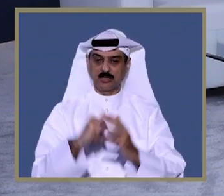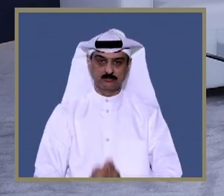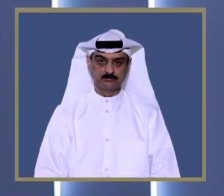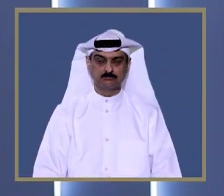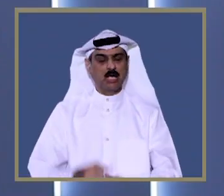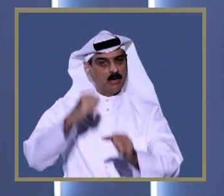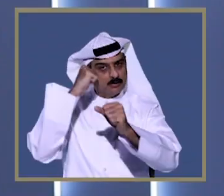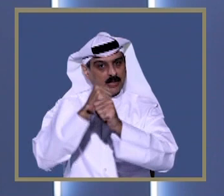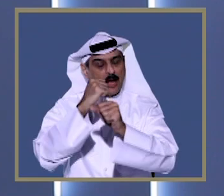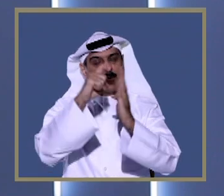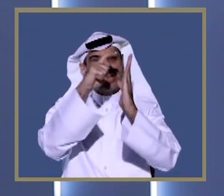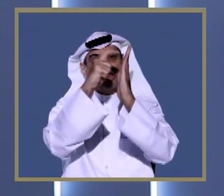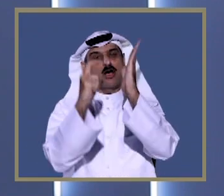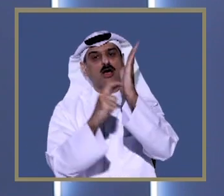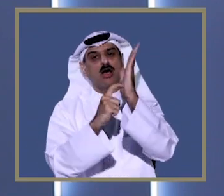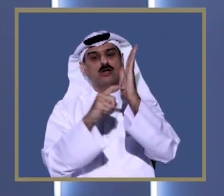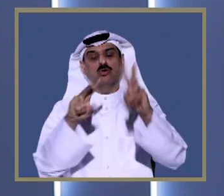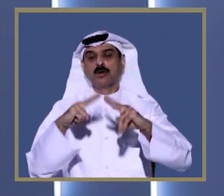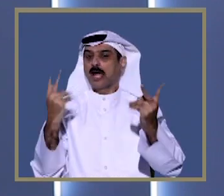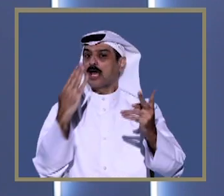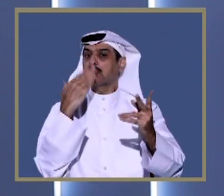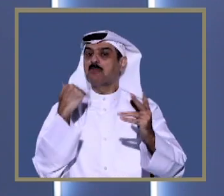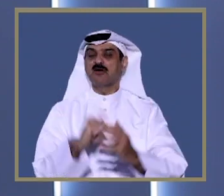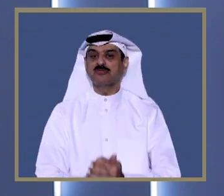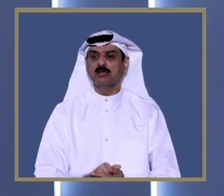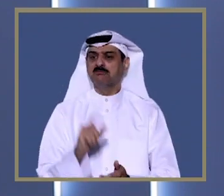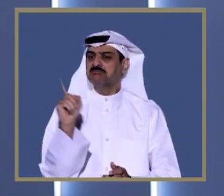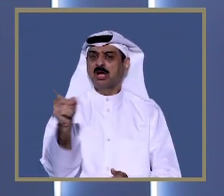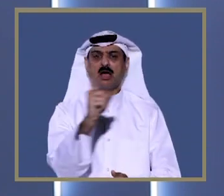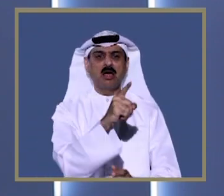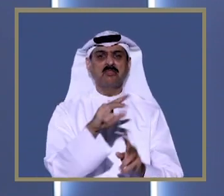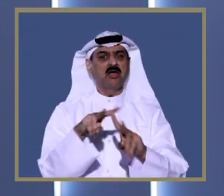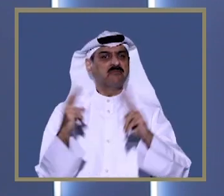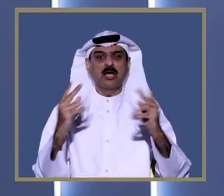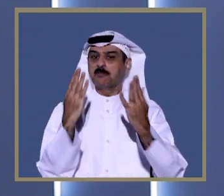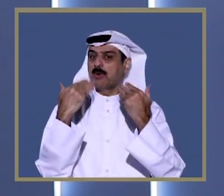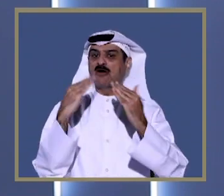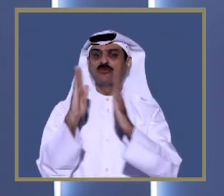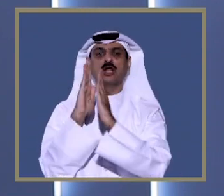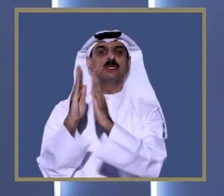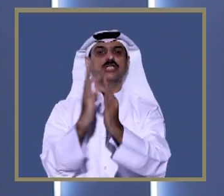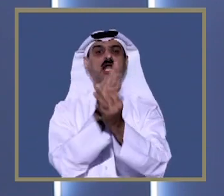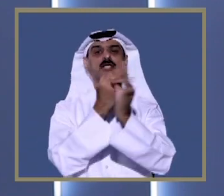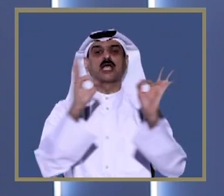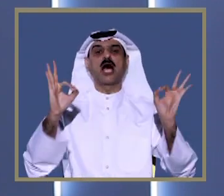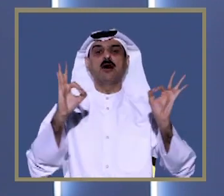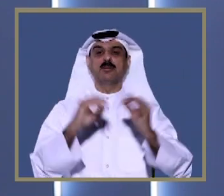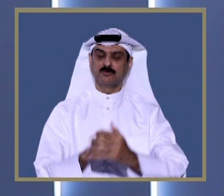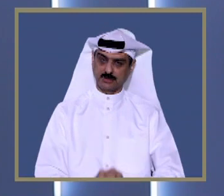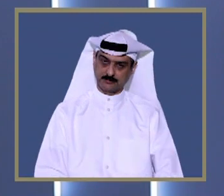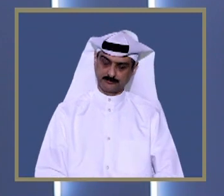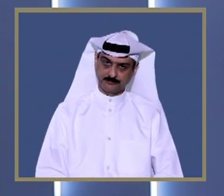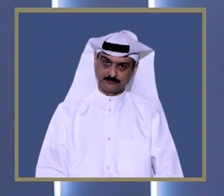استثناء، تطبيق قانون بلا استثناء لأحد في كل المجالات.